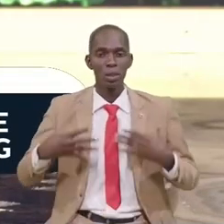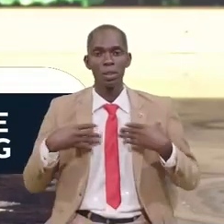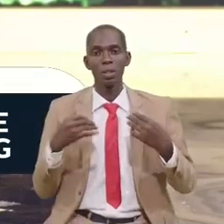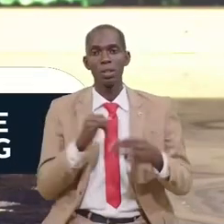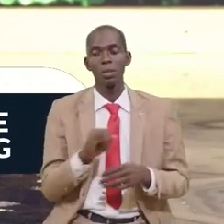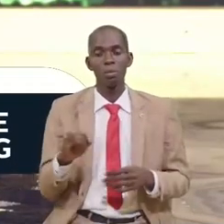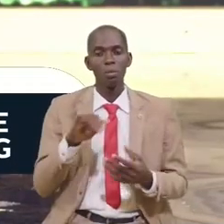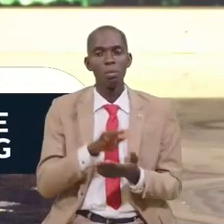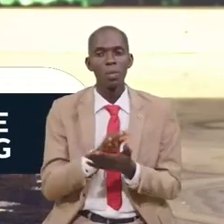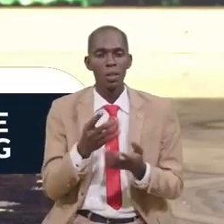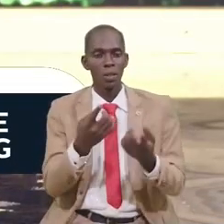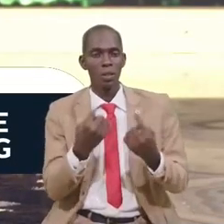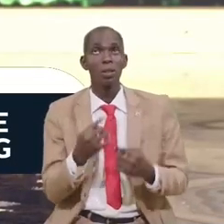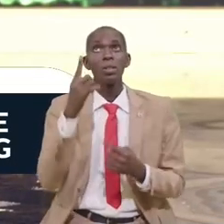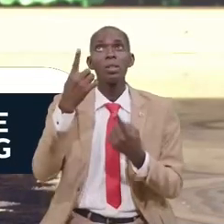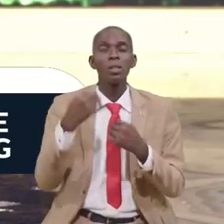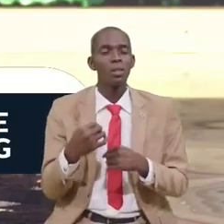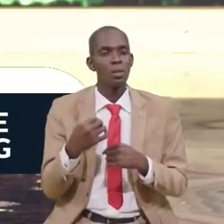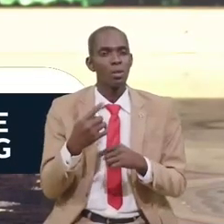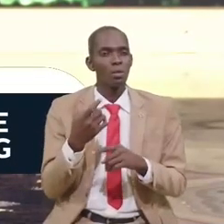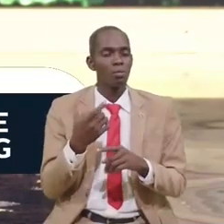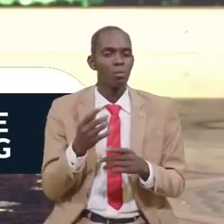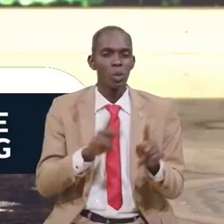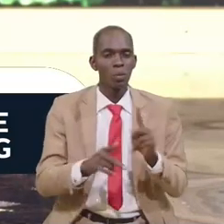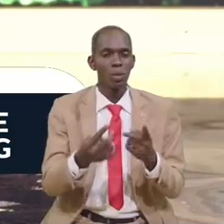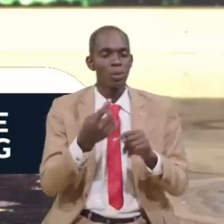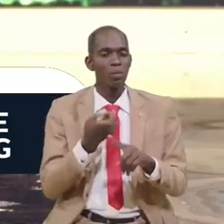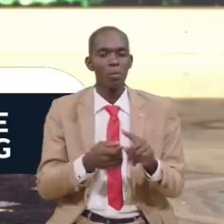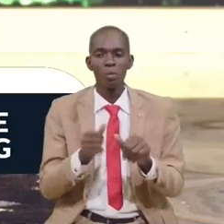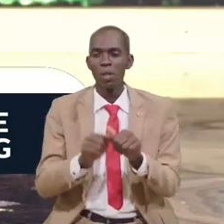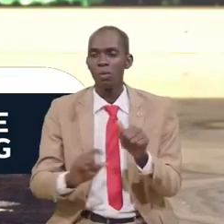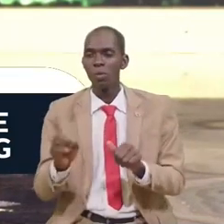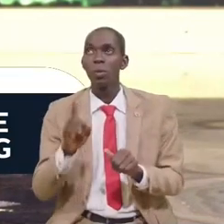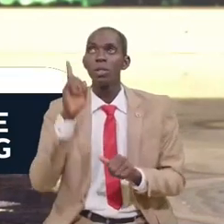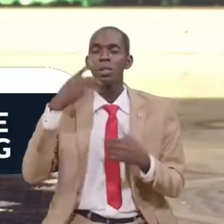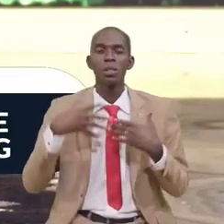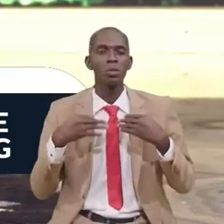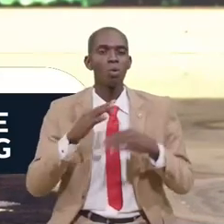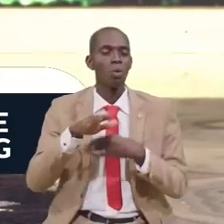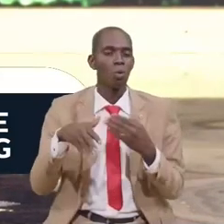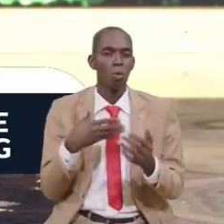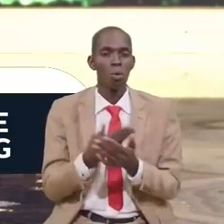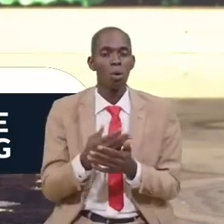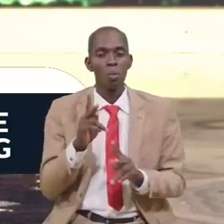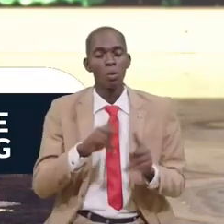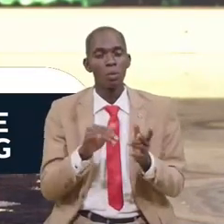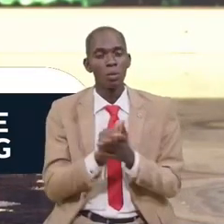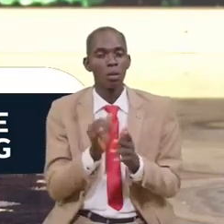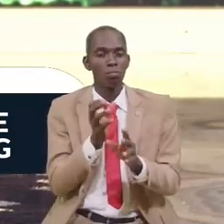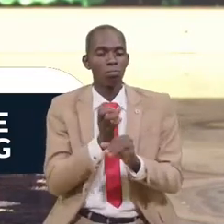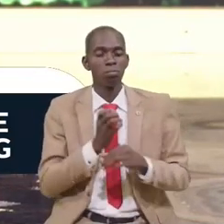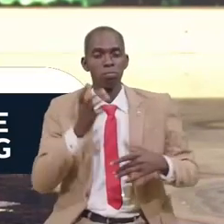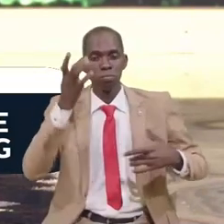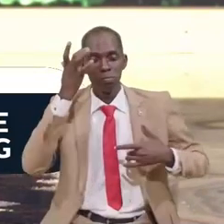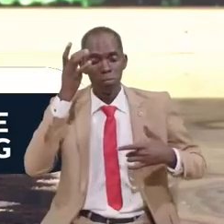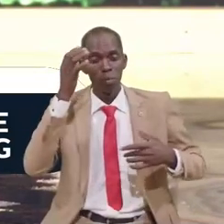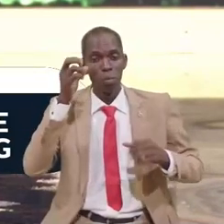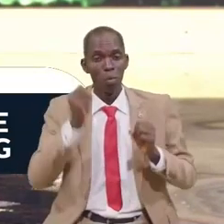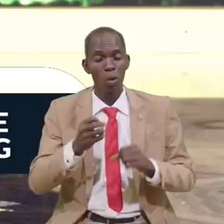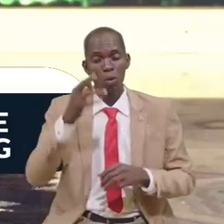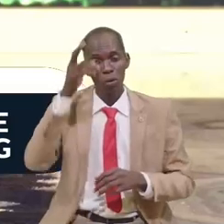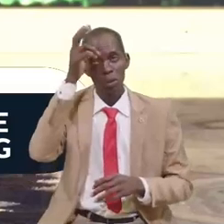Les gens venaient de toutes parts et les a tous guéris. Ceux qui étaient démonisés, il les a